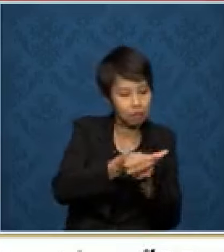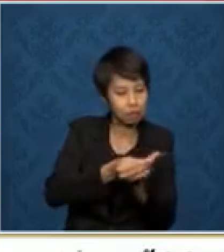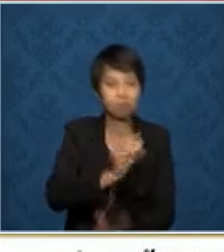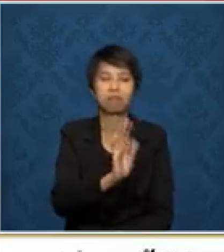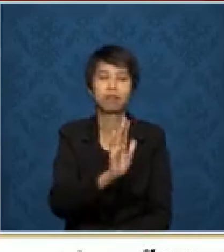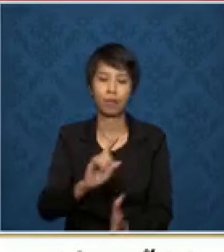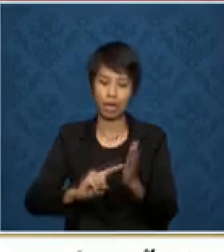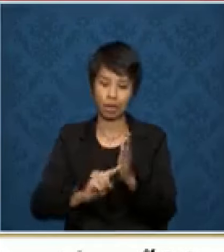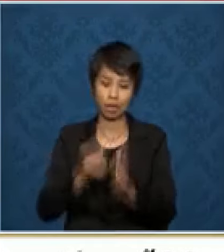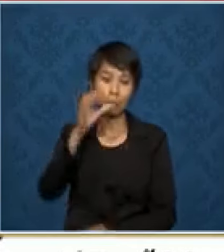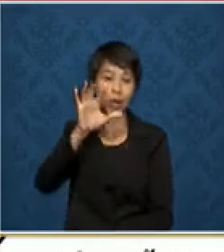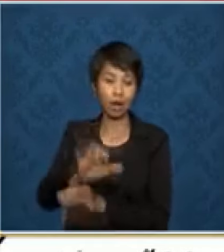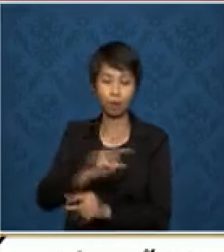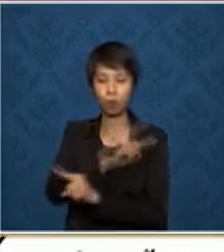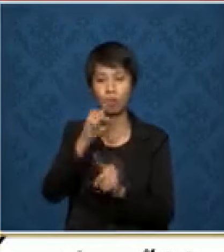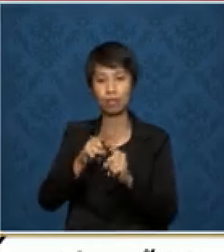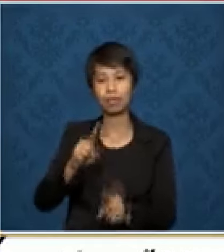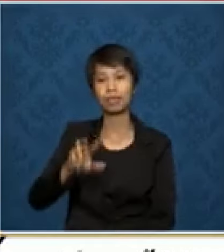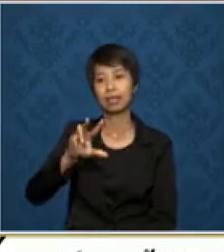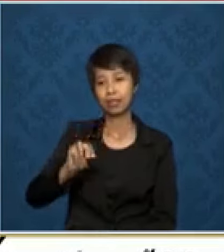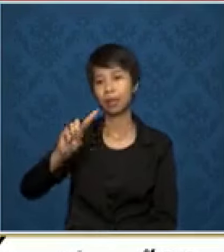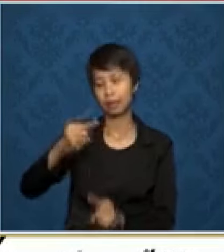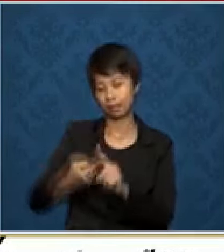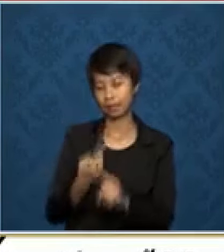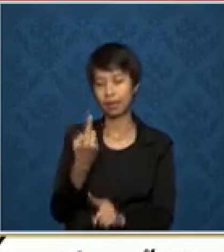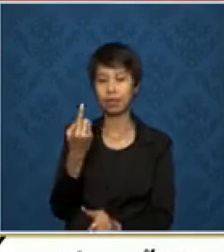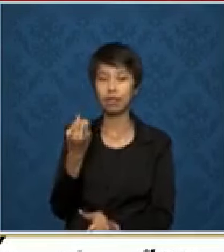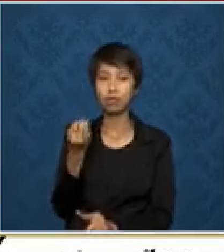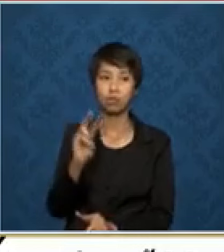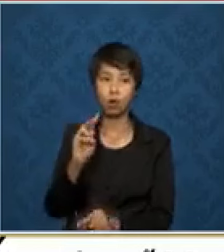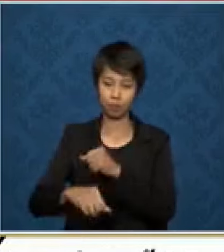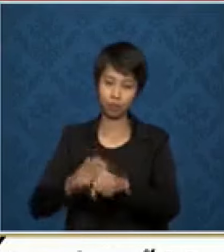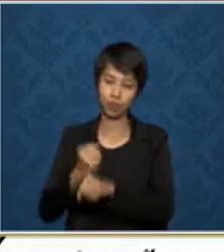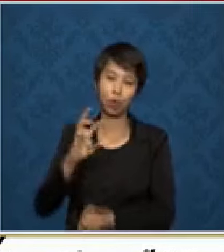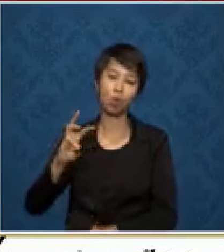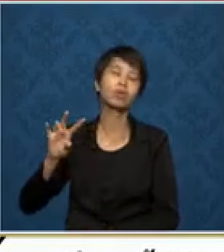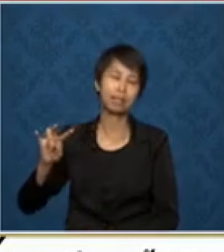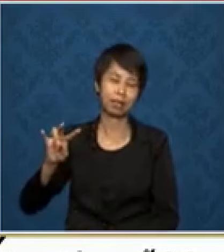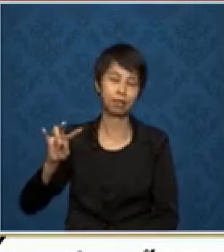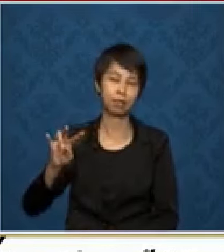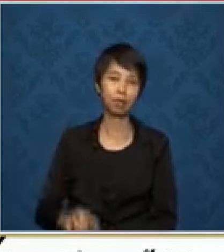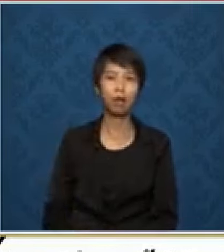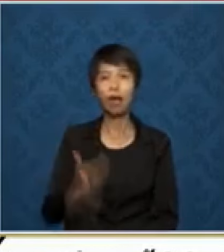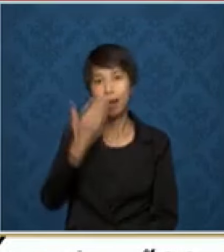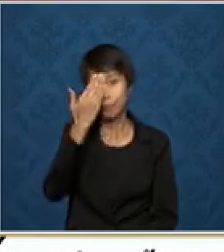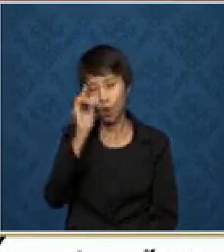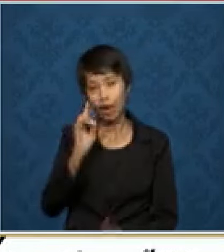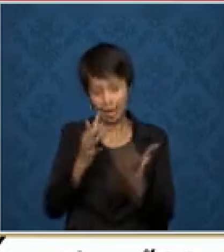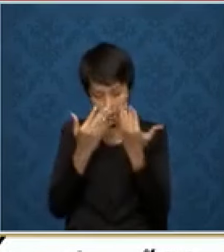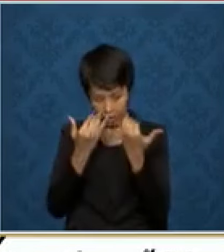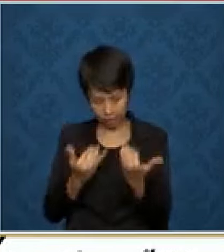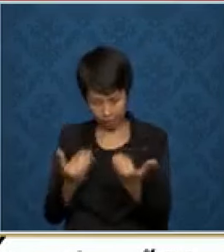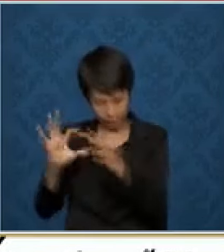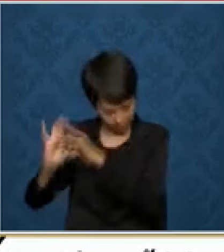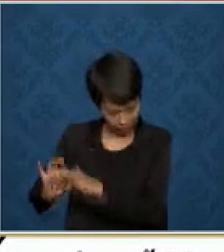31ธันวาคม 67ที่กำลังจะมาถึงเพราะฉะนั้นจึงส่งผล